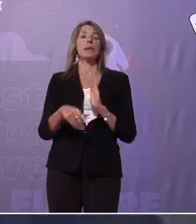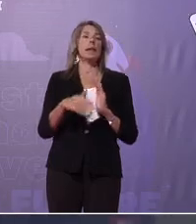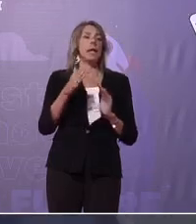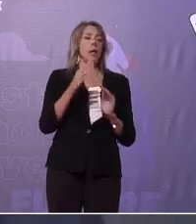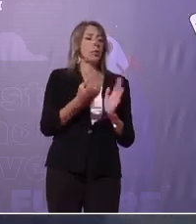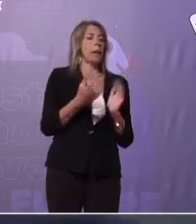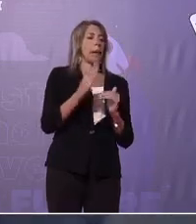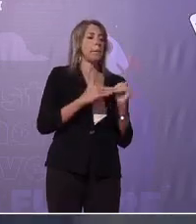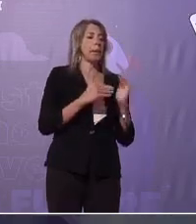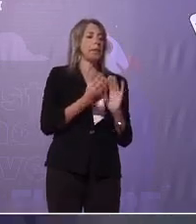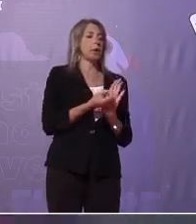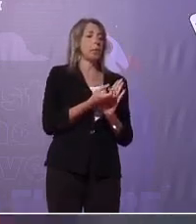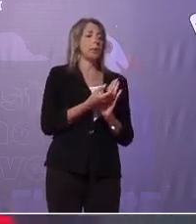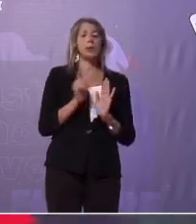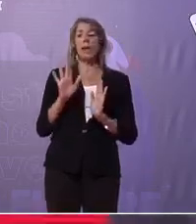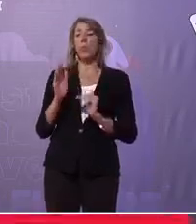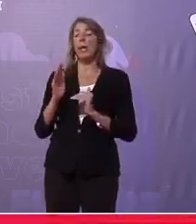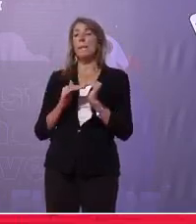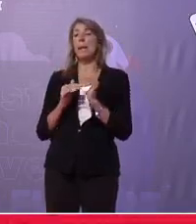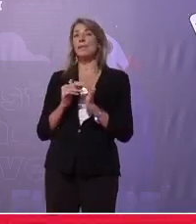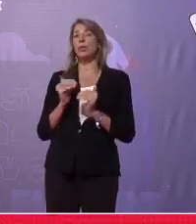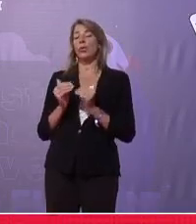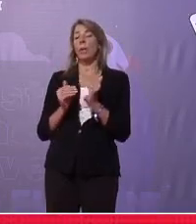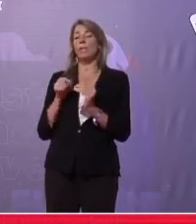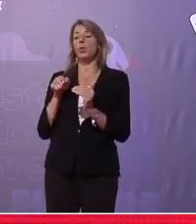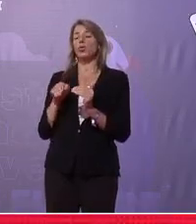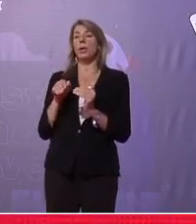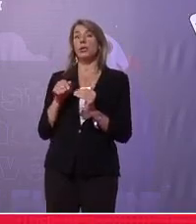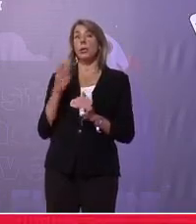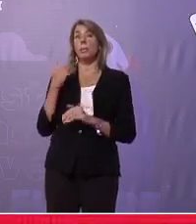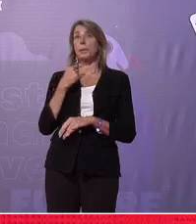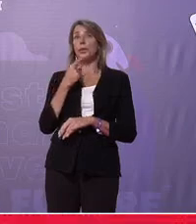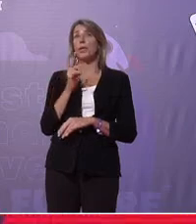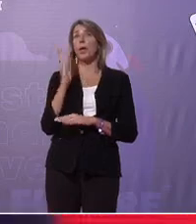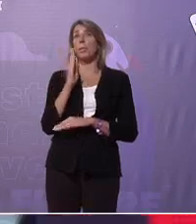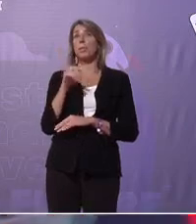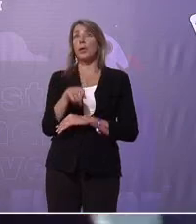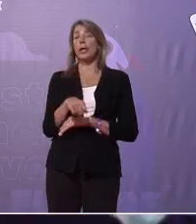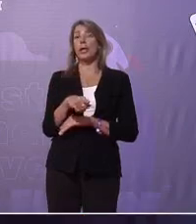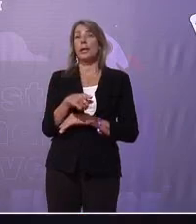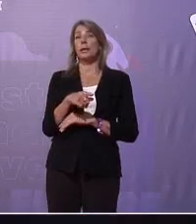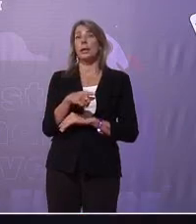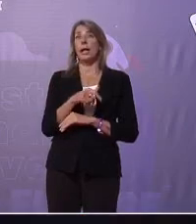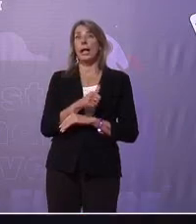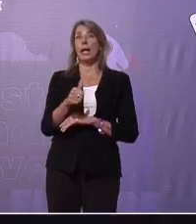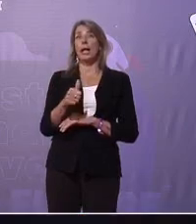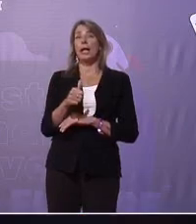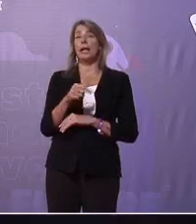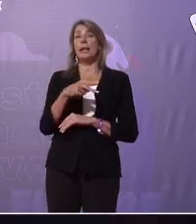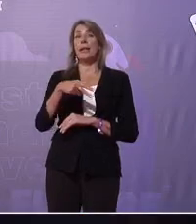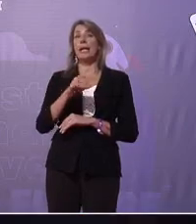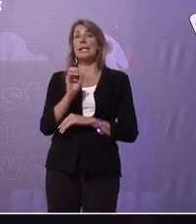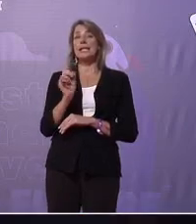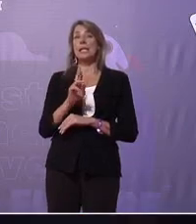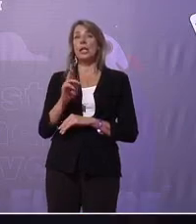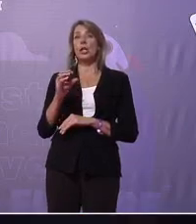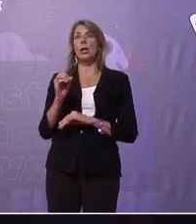prodotto a una manifattura di processo parlavamo di Bologna Net zero per avere un net Zero tu devi